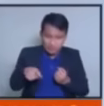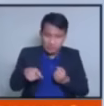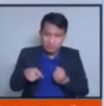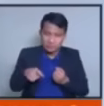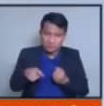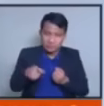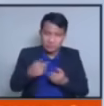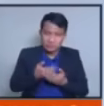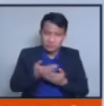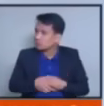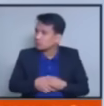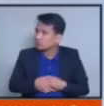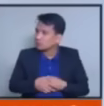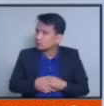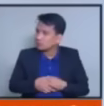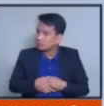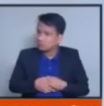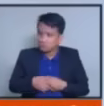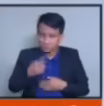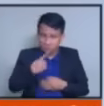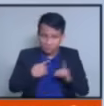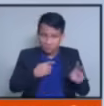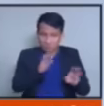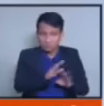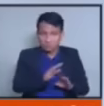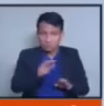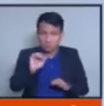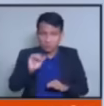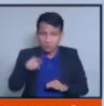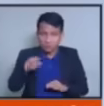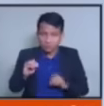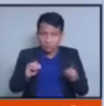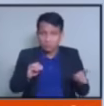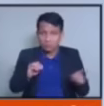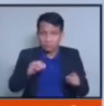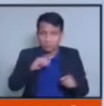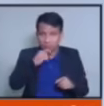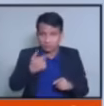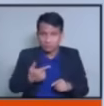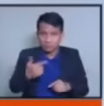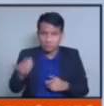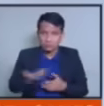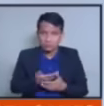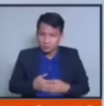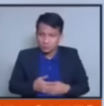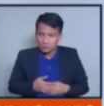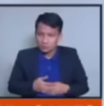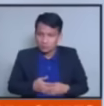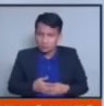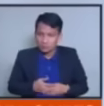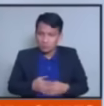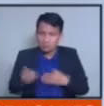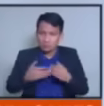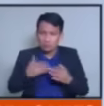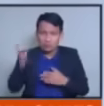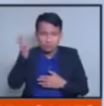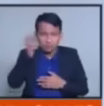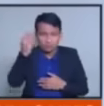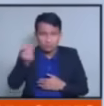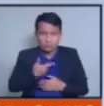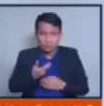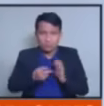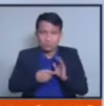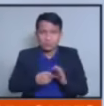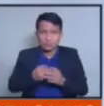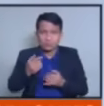po. Nang tito niya. At yung pong apo niyo ngayon sa kanya, ito po yung buwang ng pangmumulestya. Opo. Kailan niyo po nalaman lamang na